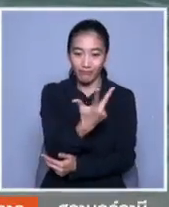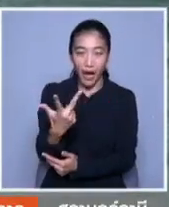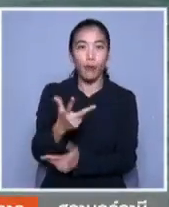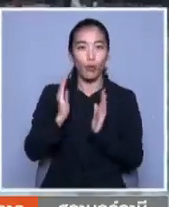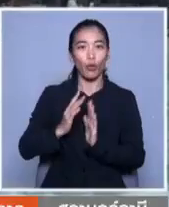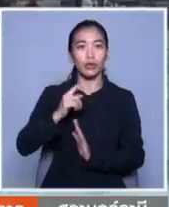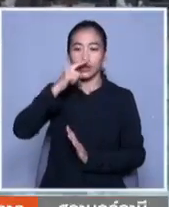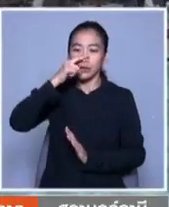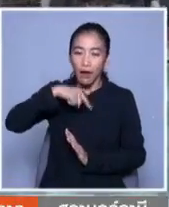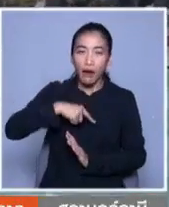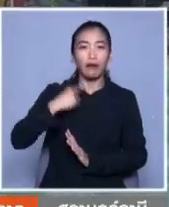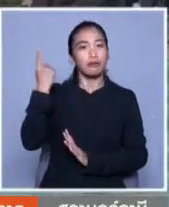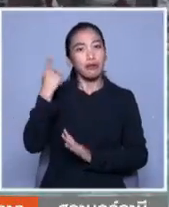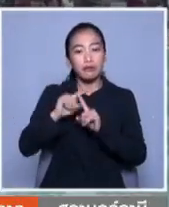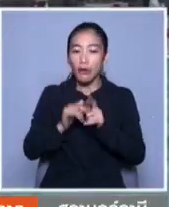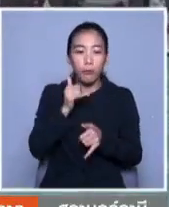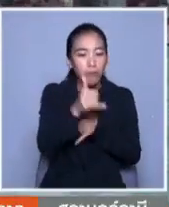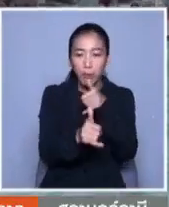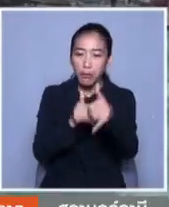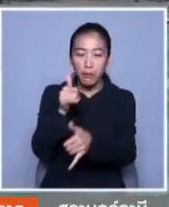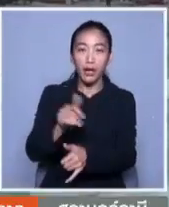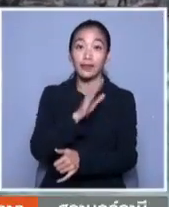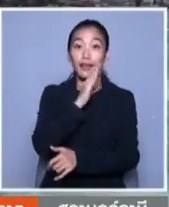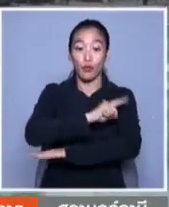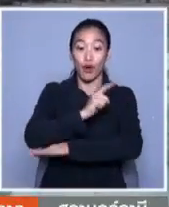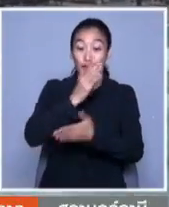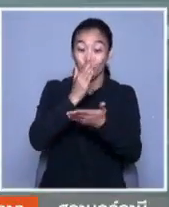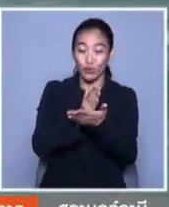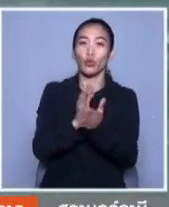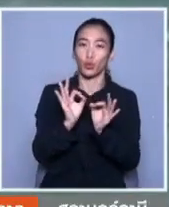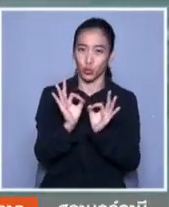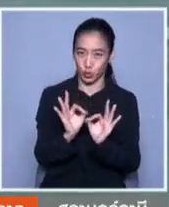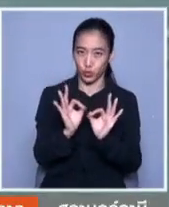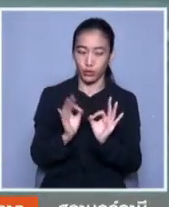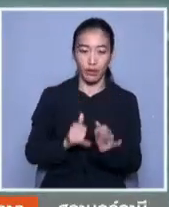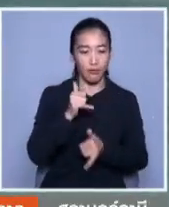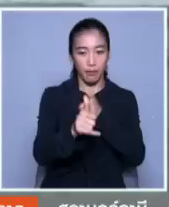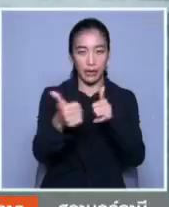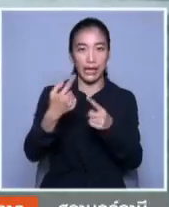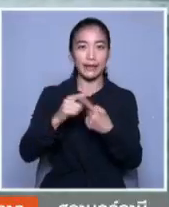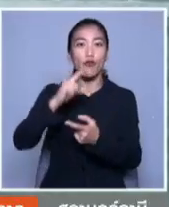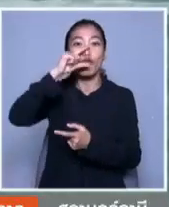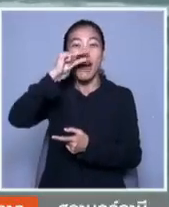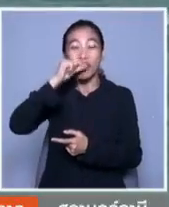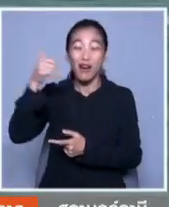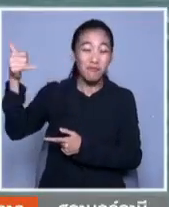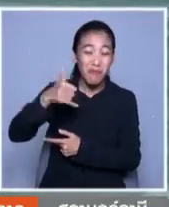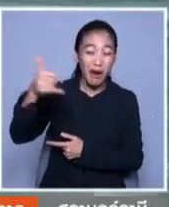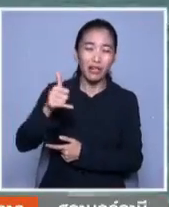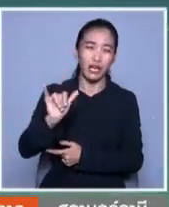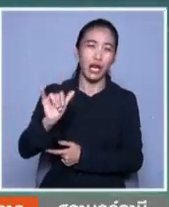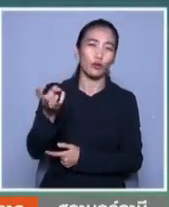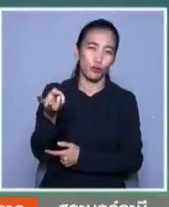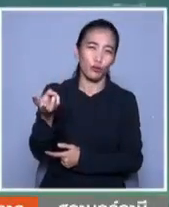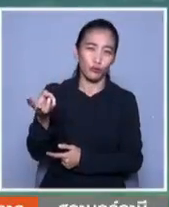โดยเฉพาะอย่างยิ่งช่วงวันหยุดนะคะส่วนนักท่องเที่ยวต่างชาติก็ยังน้อยอยู่ค่ะเรายังไม่ได้เปิดประเทศให้เขาเดินทางมาได้นะคะ